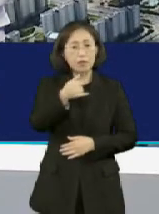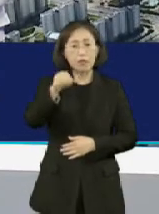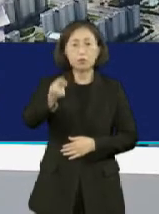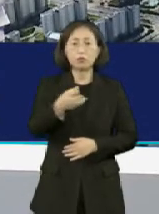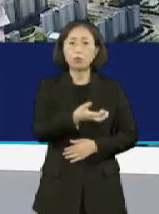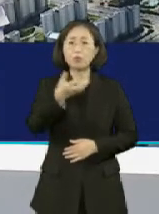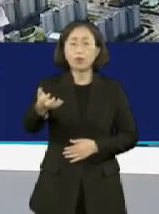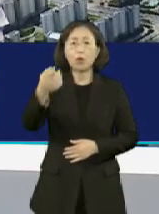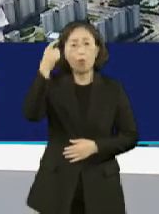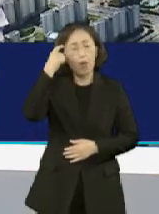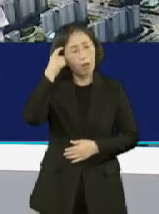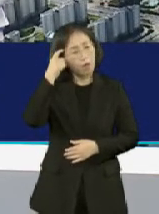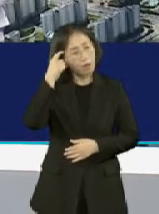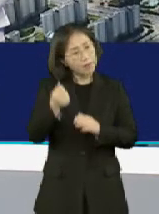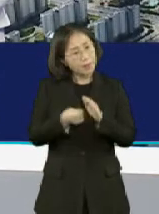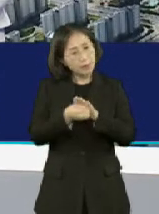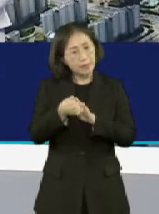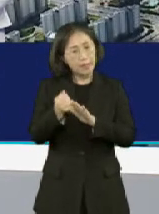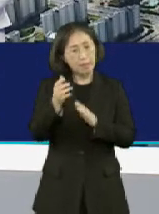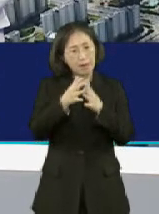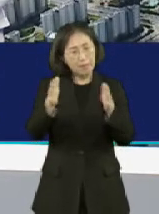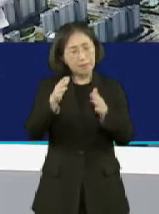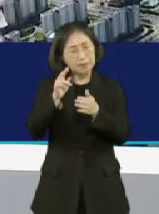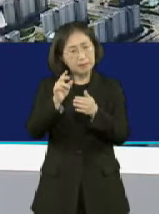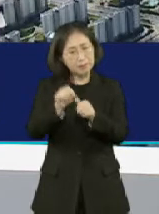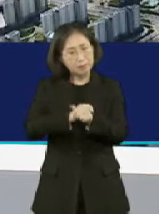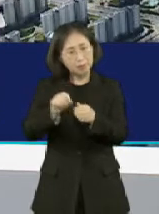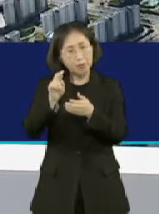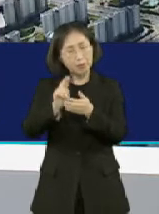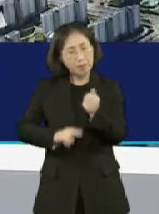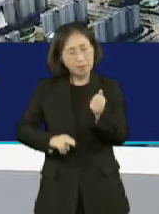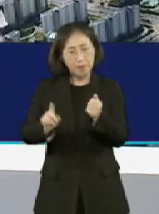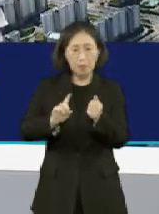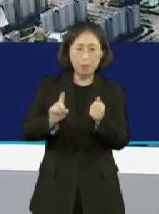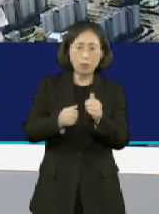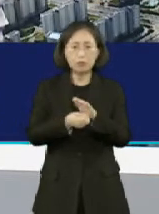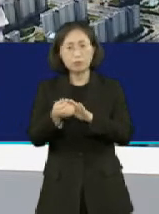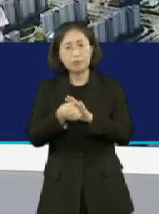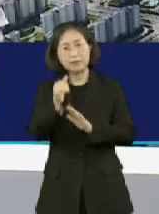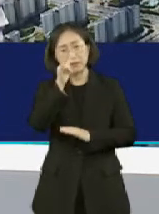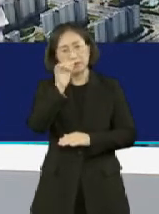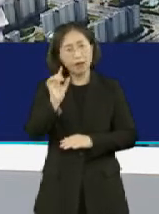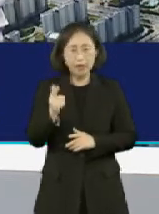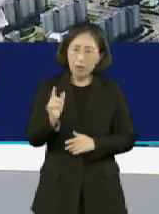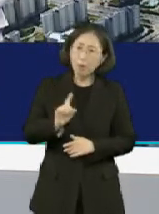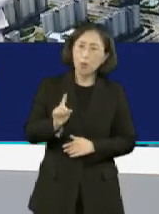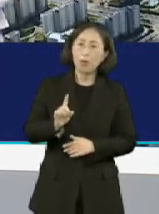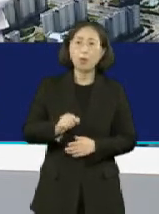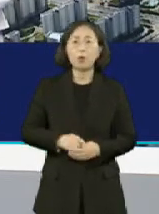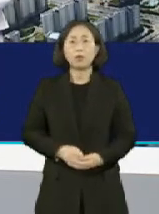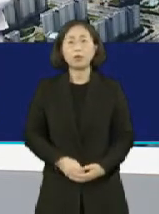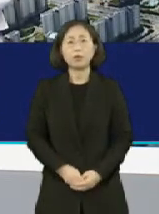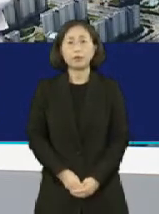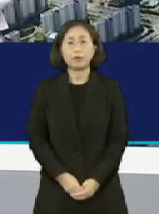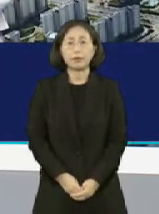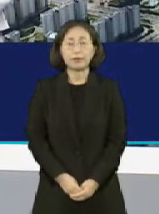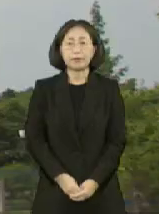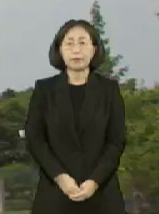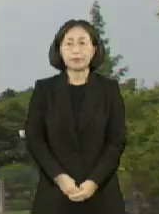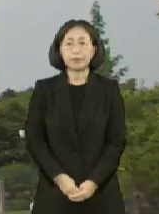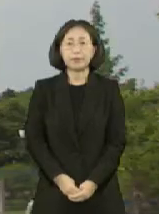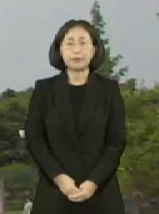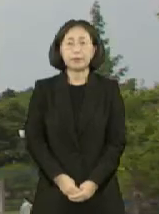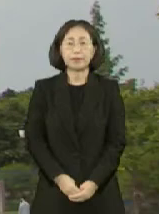건지 아파트 특별 공급 등 속셈이 따로 있는 게 아니냐며 이전 철회를 촉구하고 있습니다. 최은호 기자입니다.